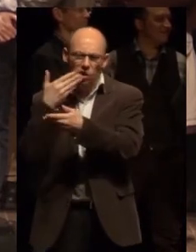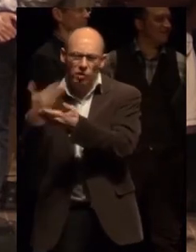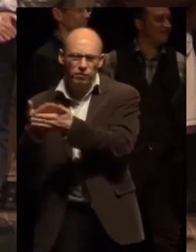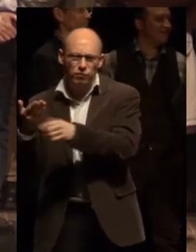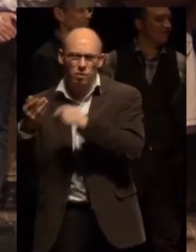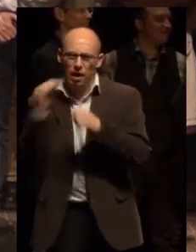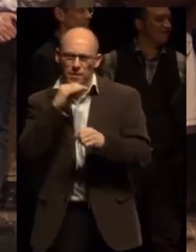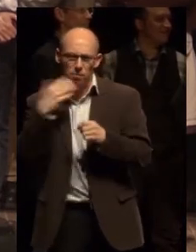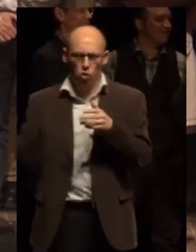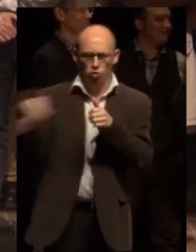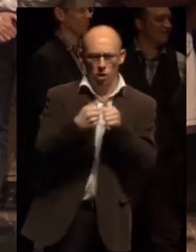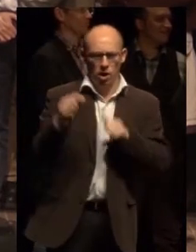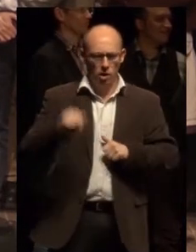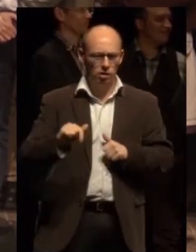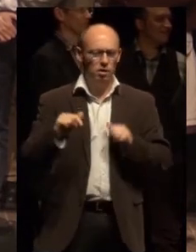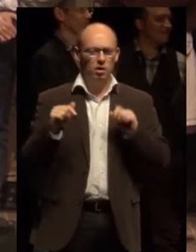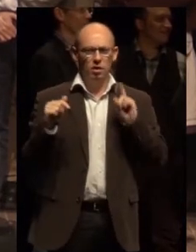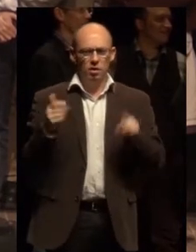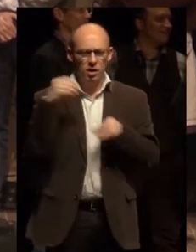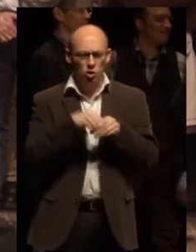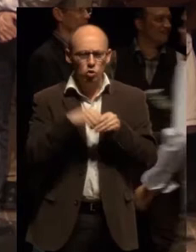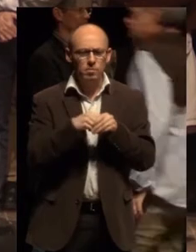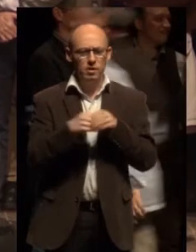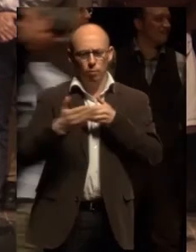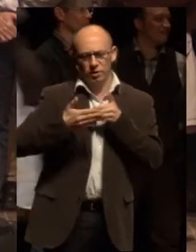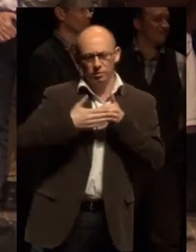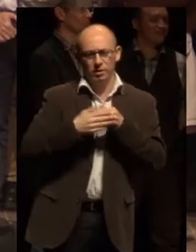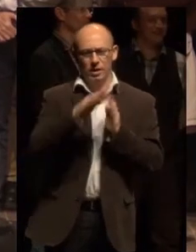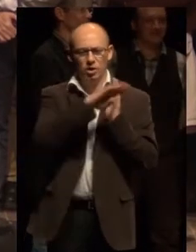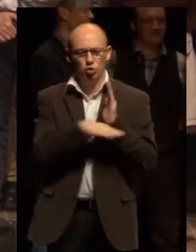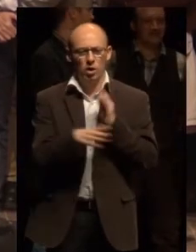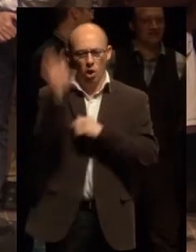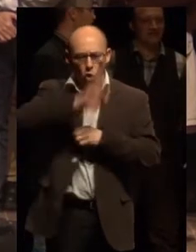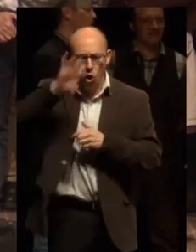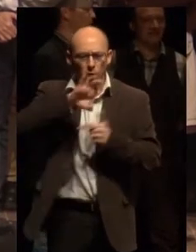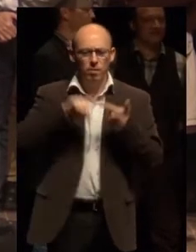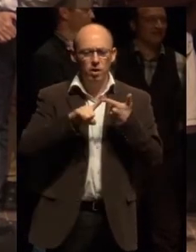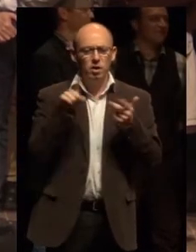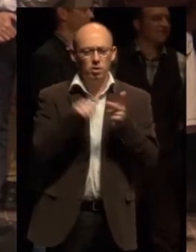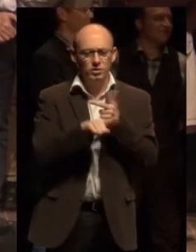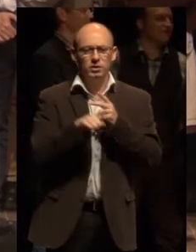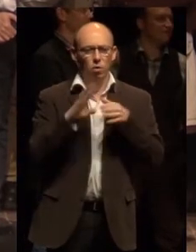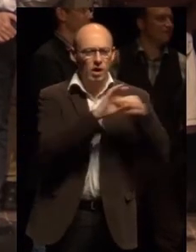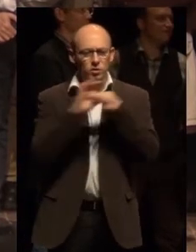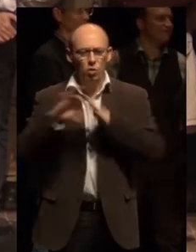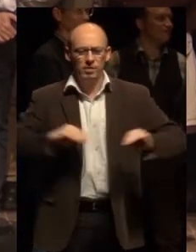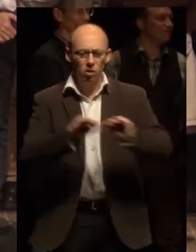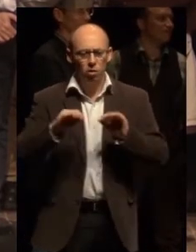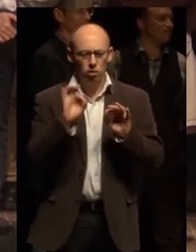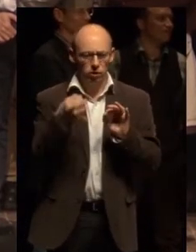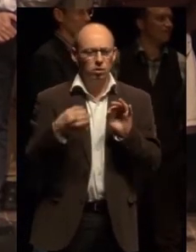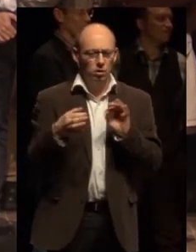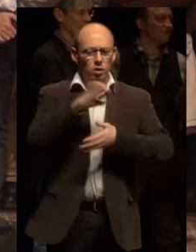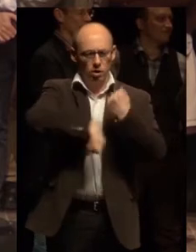rapidement. Donc Pascal est adjoint à l'économie de proximité, à l'Europe et également aux relations avec les habitants. C'est notamment lui